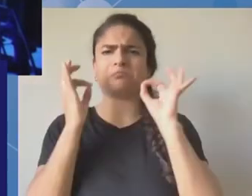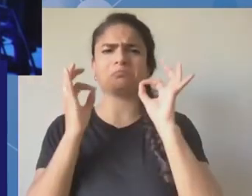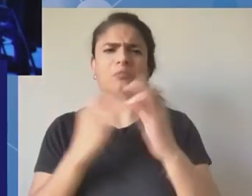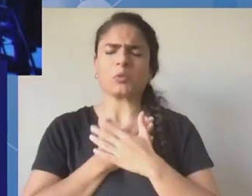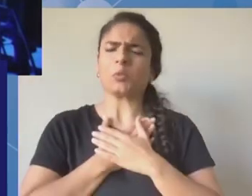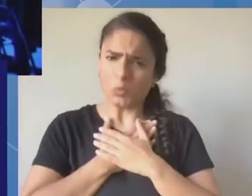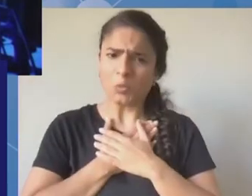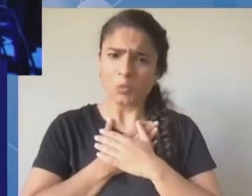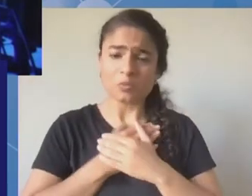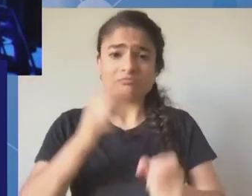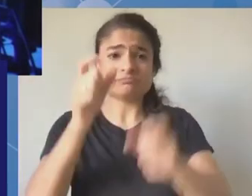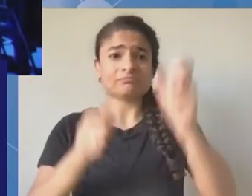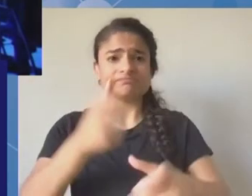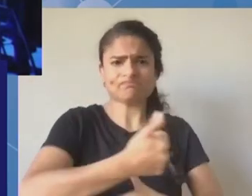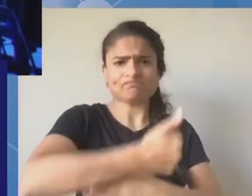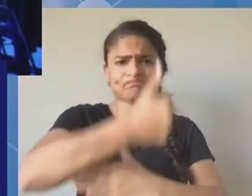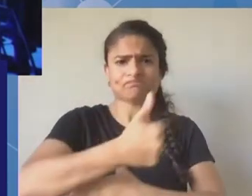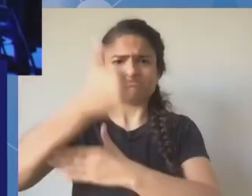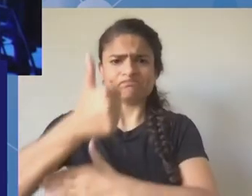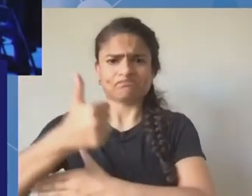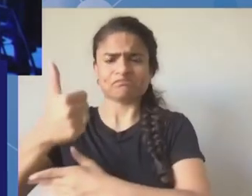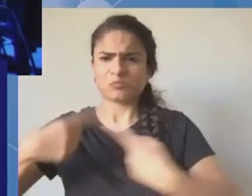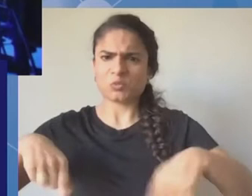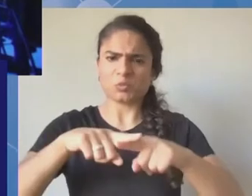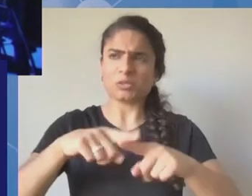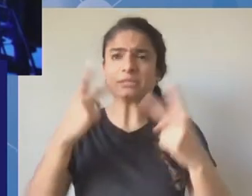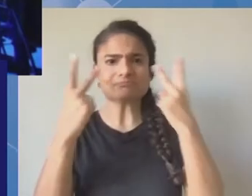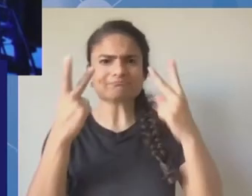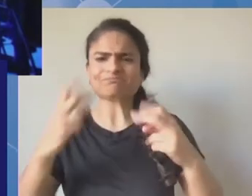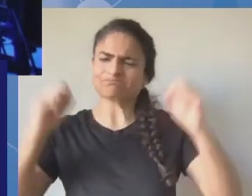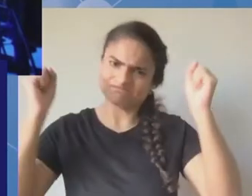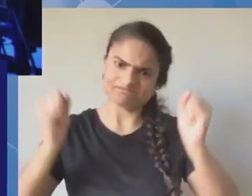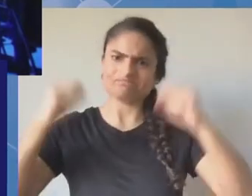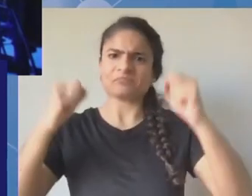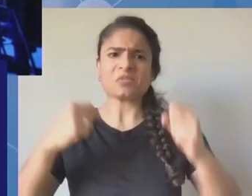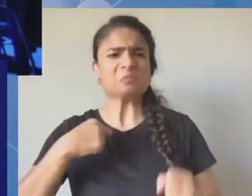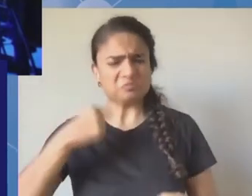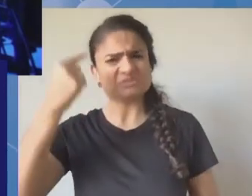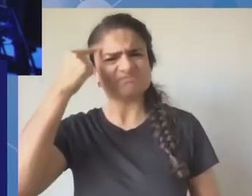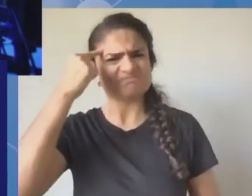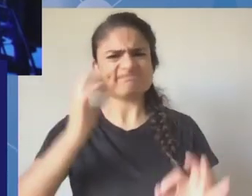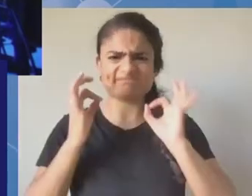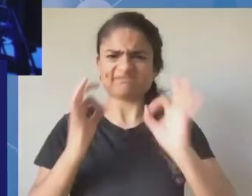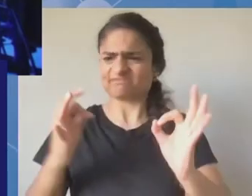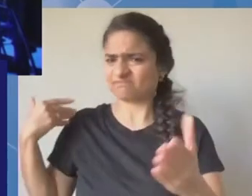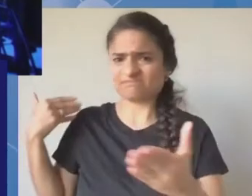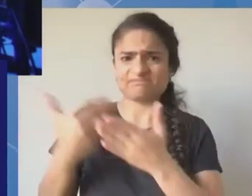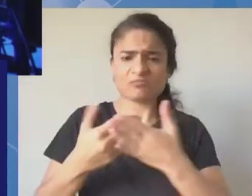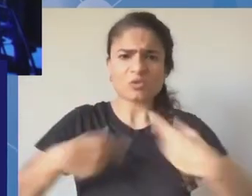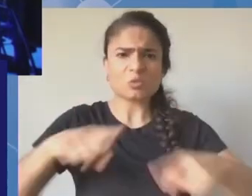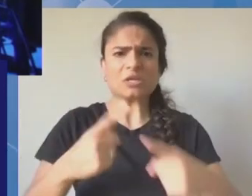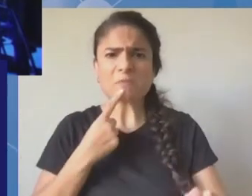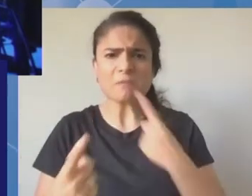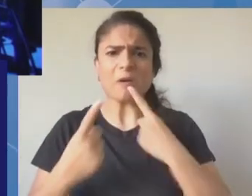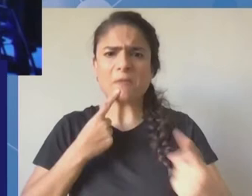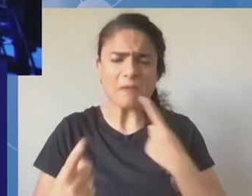程，这个也是非常不可思议的吧。这样的一个分会可以通过混合性的方式那边召开的